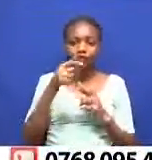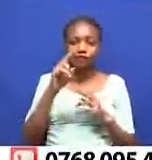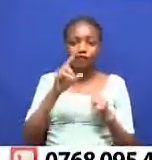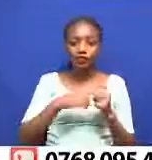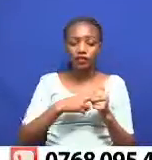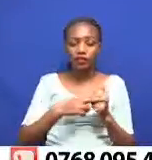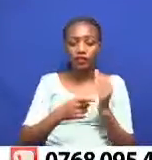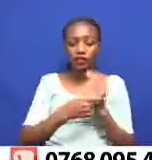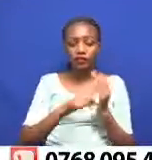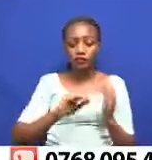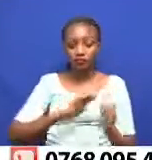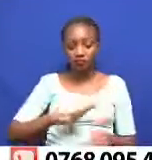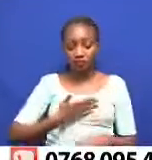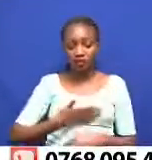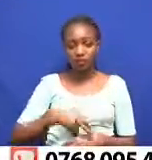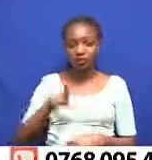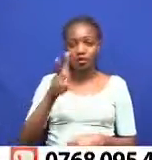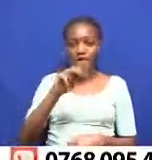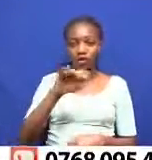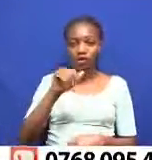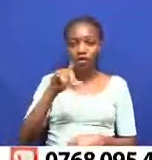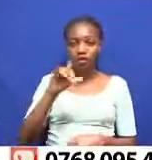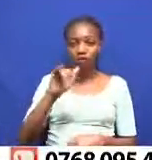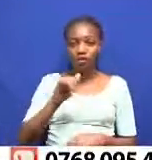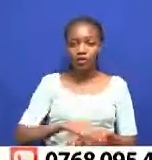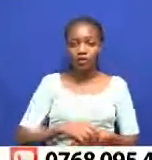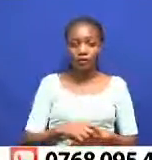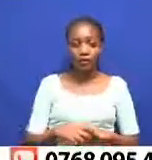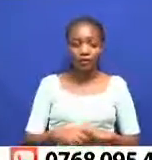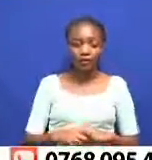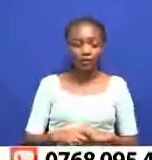for TV 47 from Busia County, I'm Mike Kagwango.